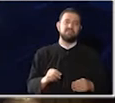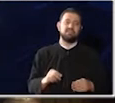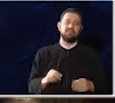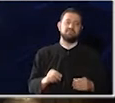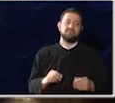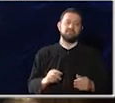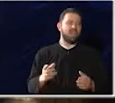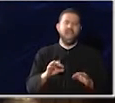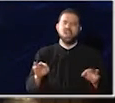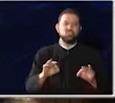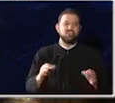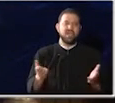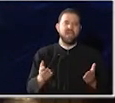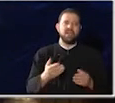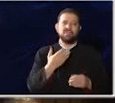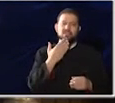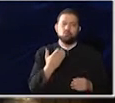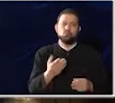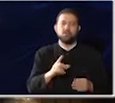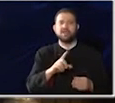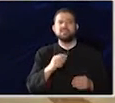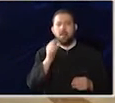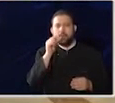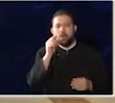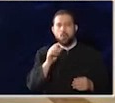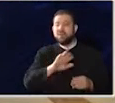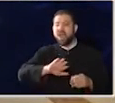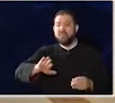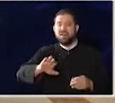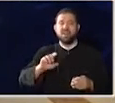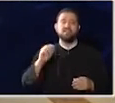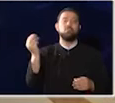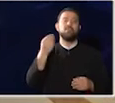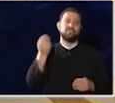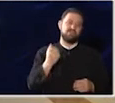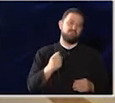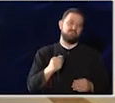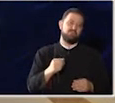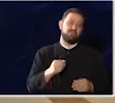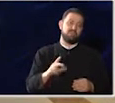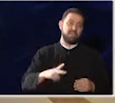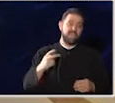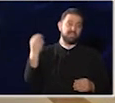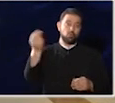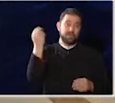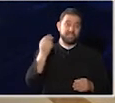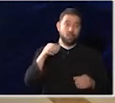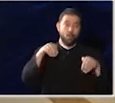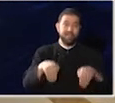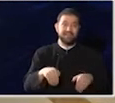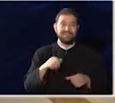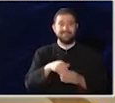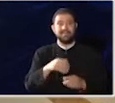surogate, nu există altceva care să-L mulțumească pe om în afară de Dumnezeu. Este Dumnezeu